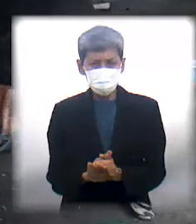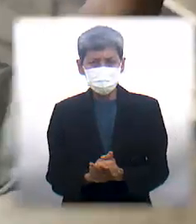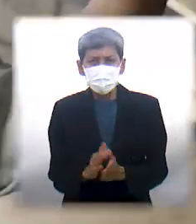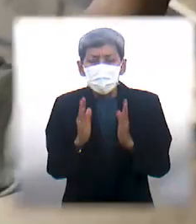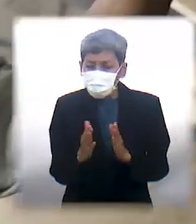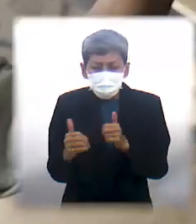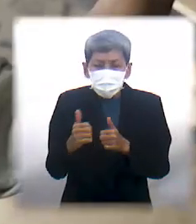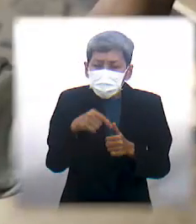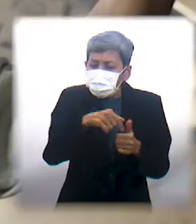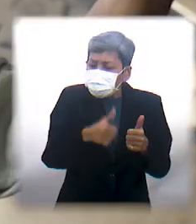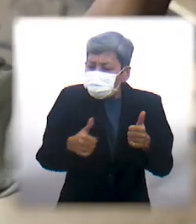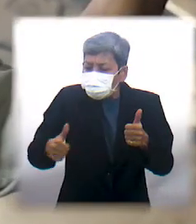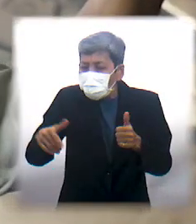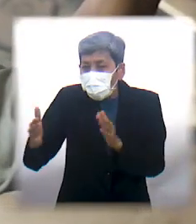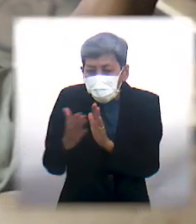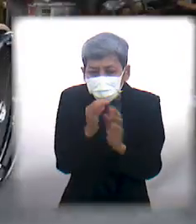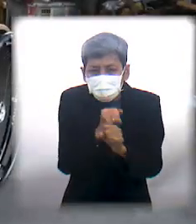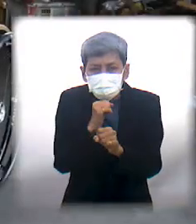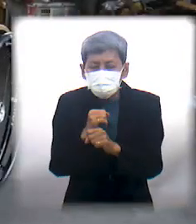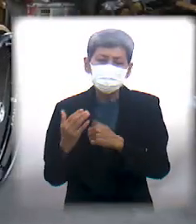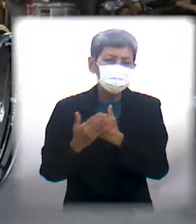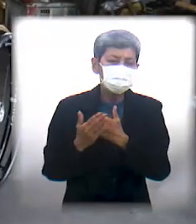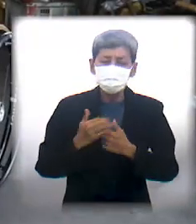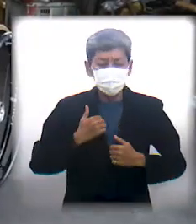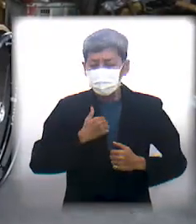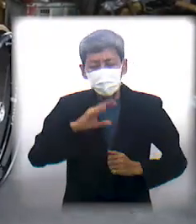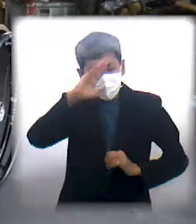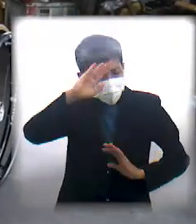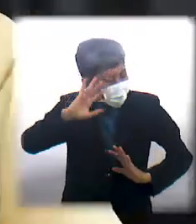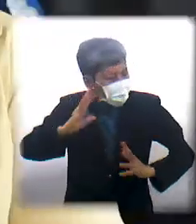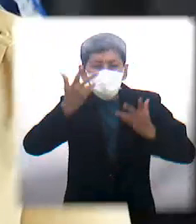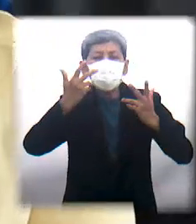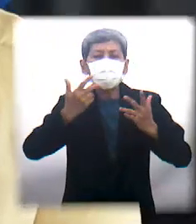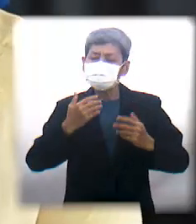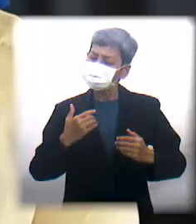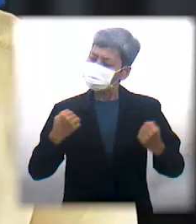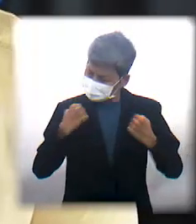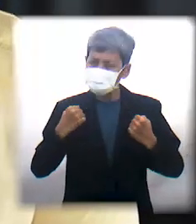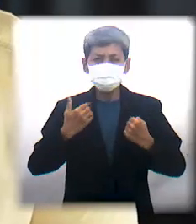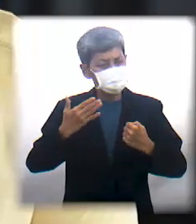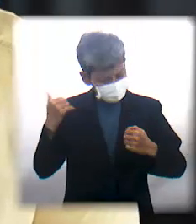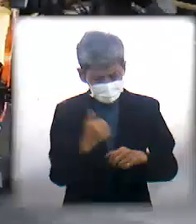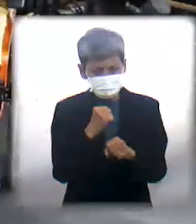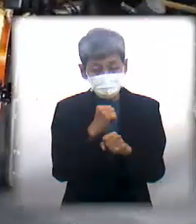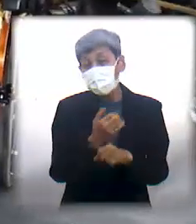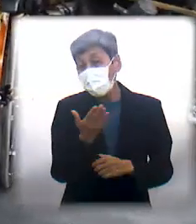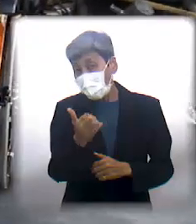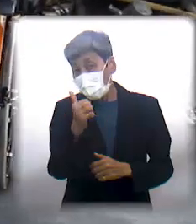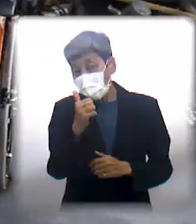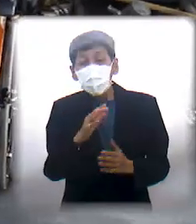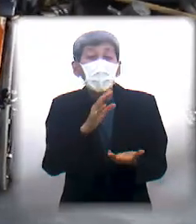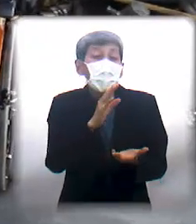ให้คนที่อยู่ตะเก่านะครับ ค่ะ ขอให้เรารักษาตัวเราไปเลย โอ้ดีมากๆเลยนะคะแล้วการ